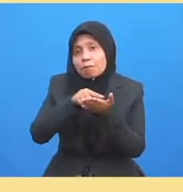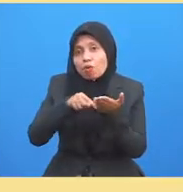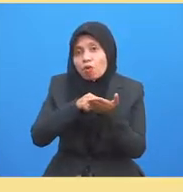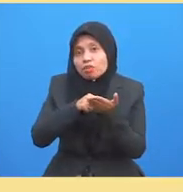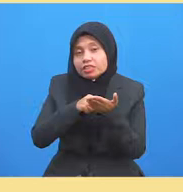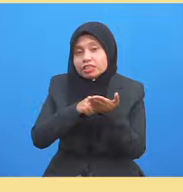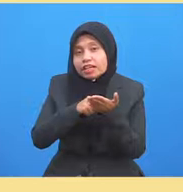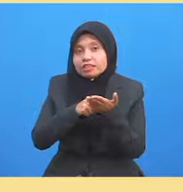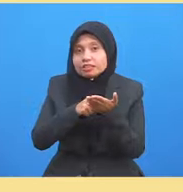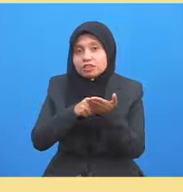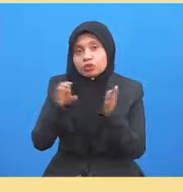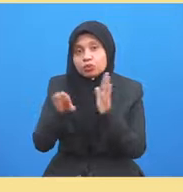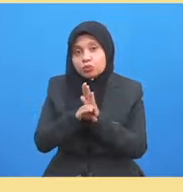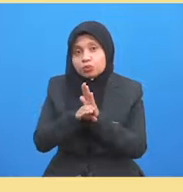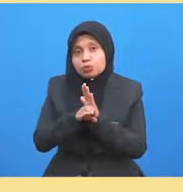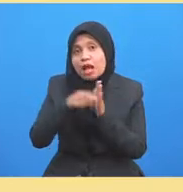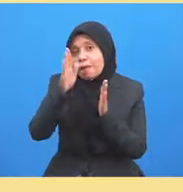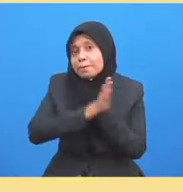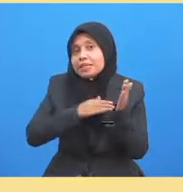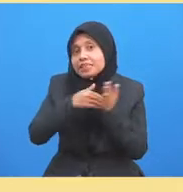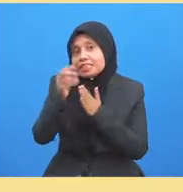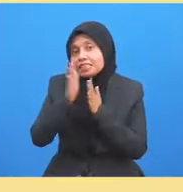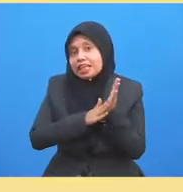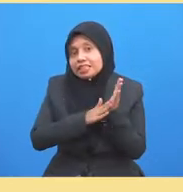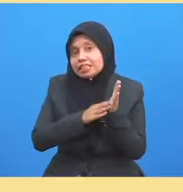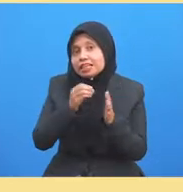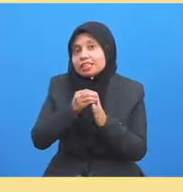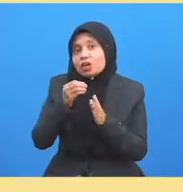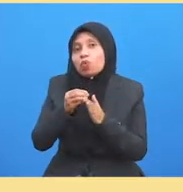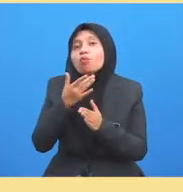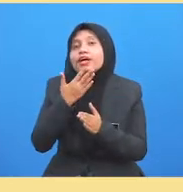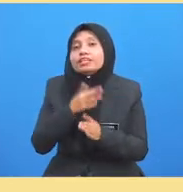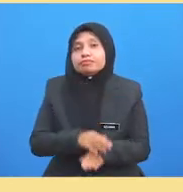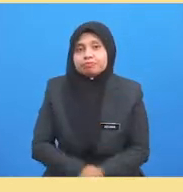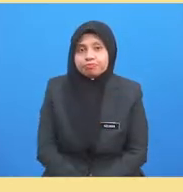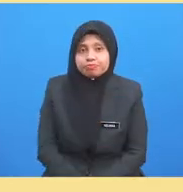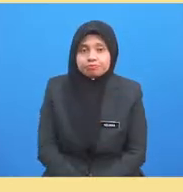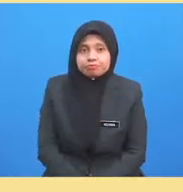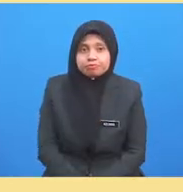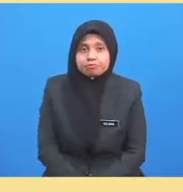proses mengecat atau mewarnakan model tersebut.